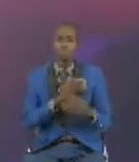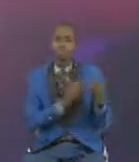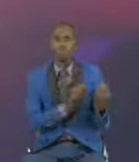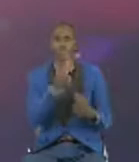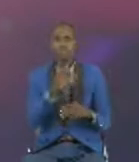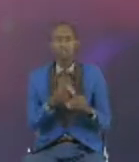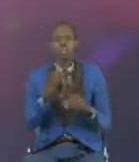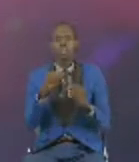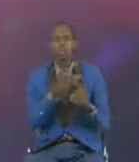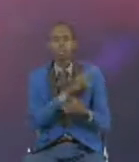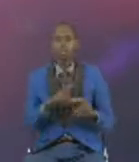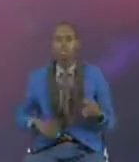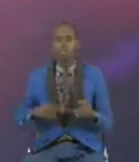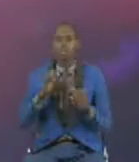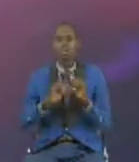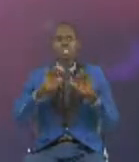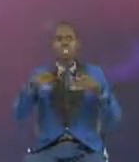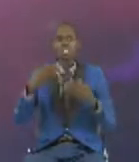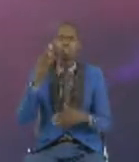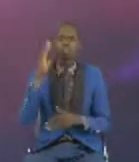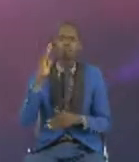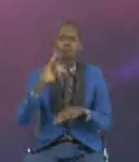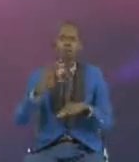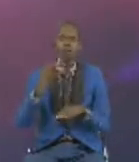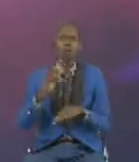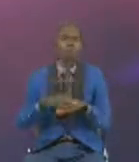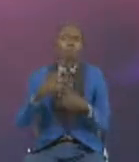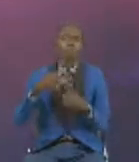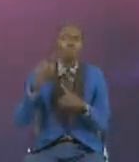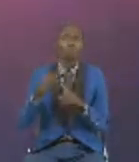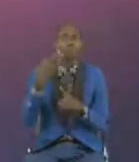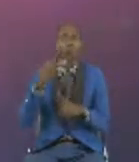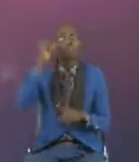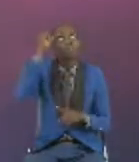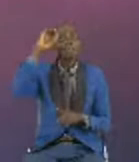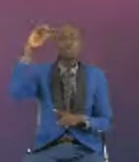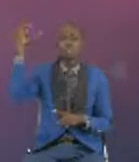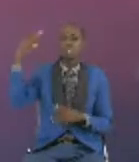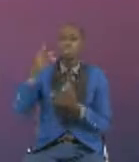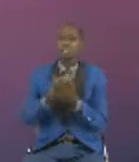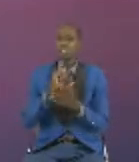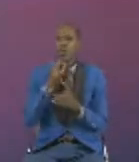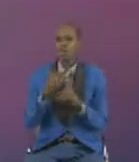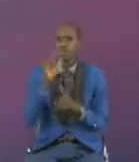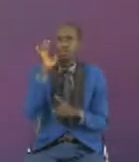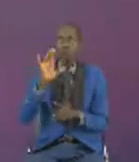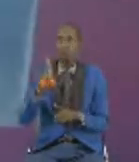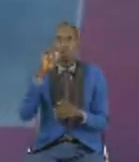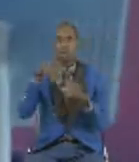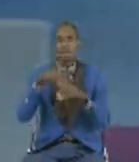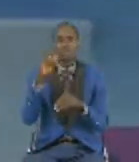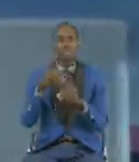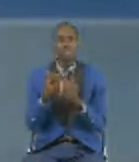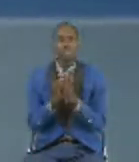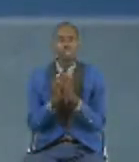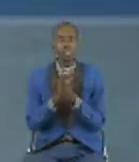avec assurance, appuyé sur le Seigneur, qui rendait témoignage à la parole de sa grâce. Ce que vous voyez dans Actes des Apôtres,